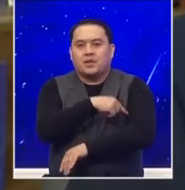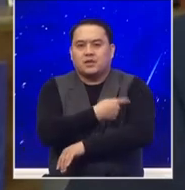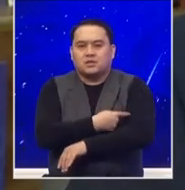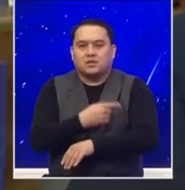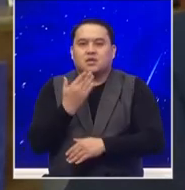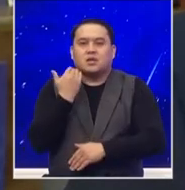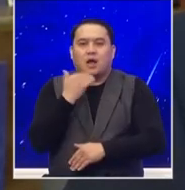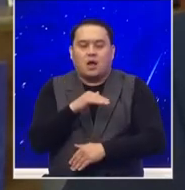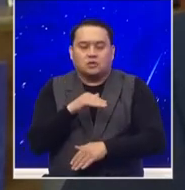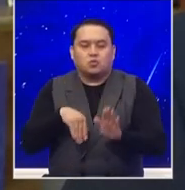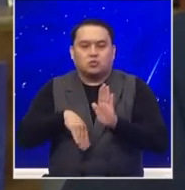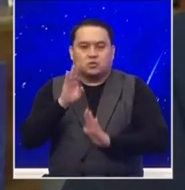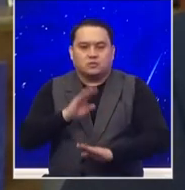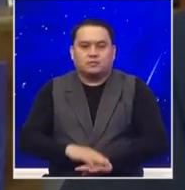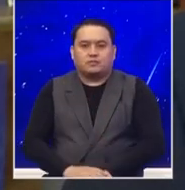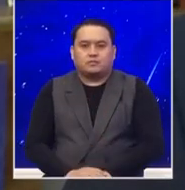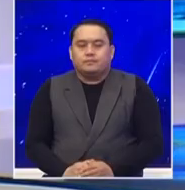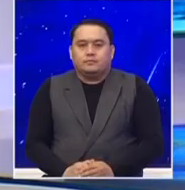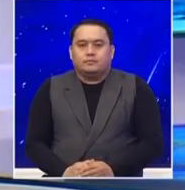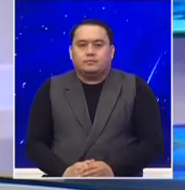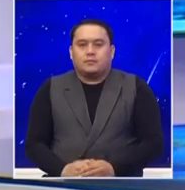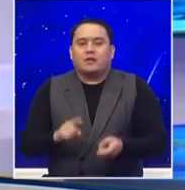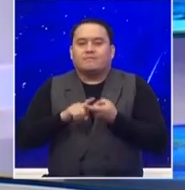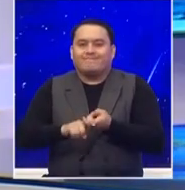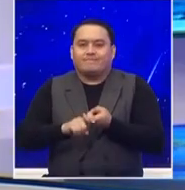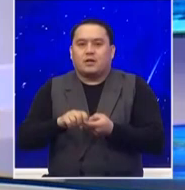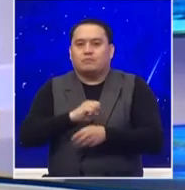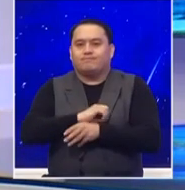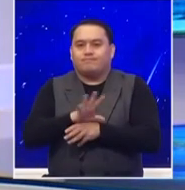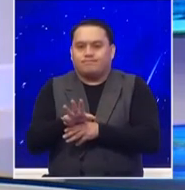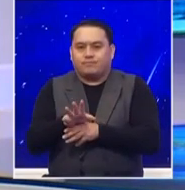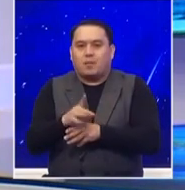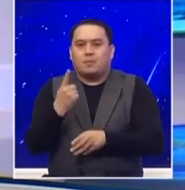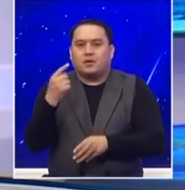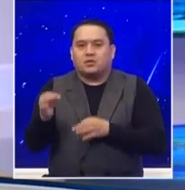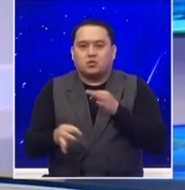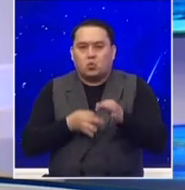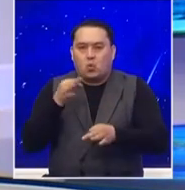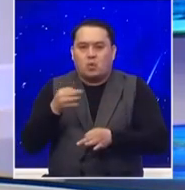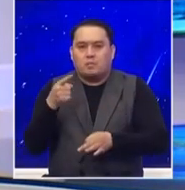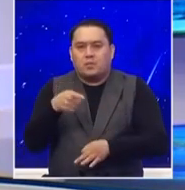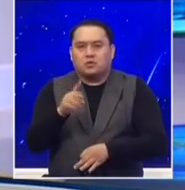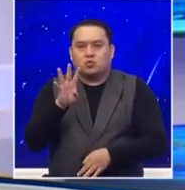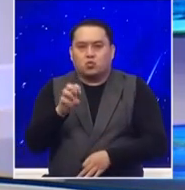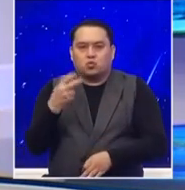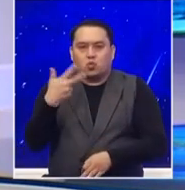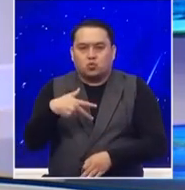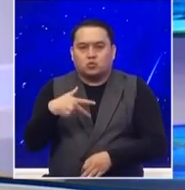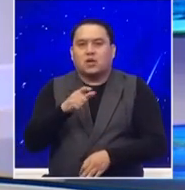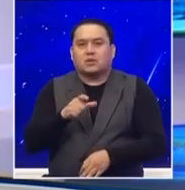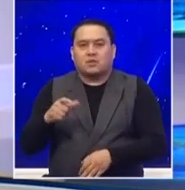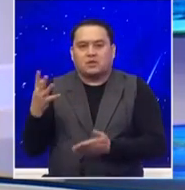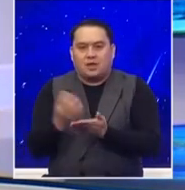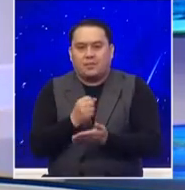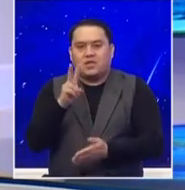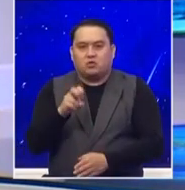қызметтің сапасын арттыруға алып келеді. Коронавирус кәріне мінді. Бір тәулікте 1430 адамнан тәж вирус анықталды.